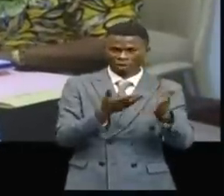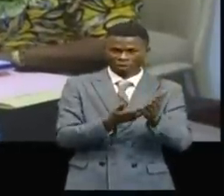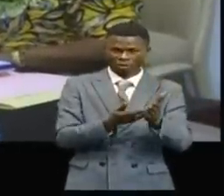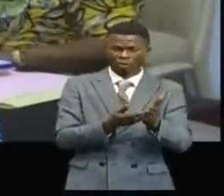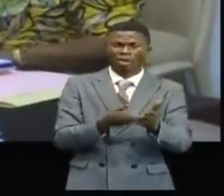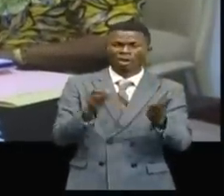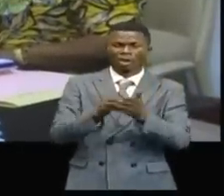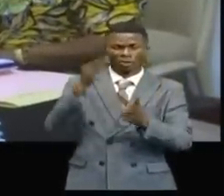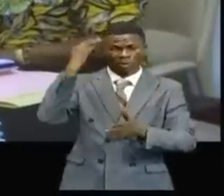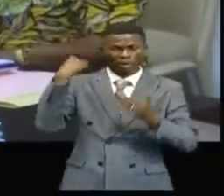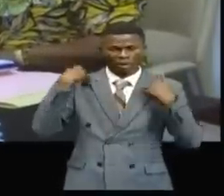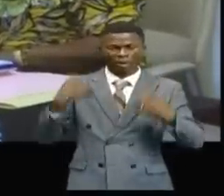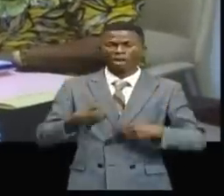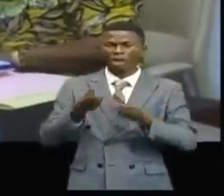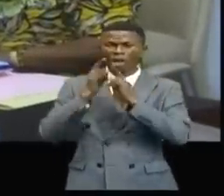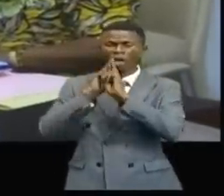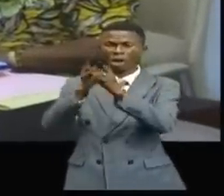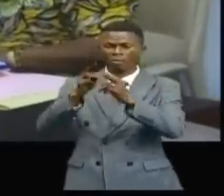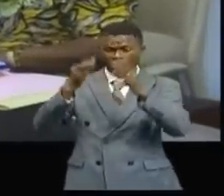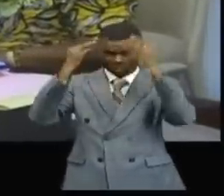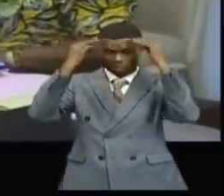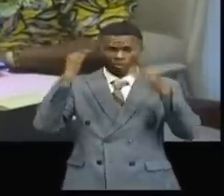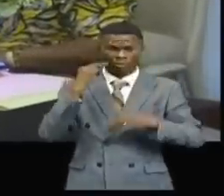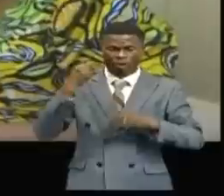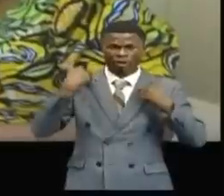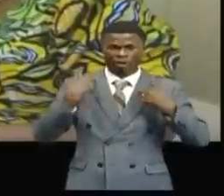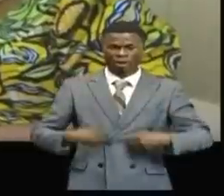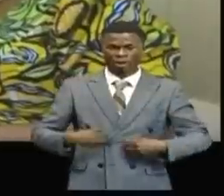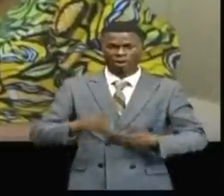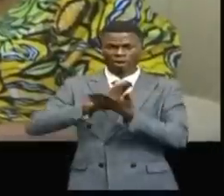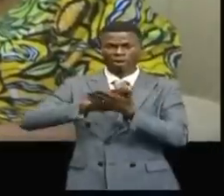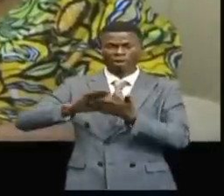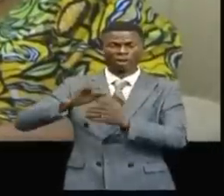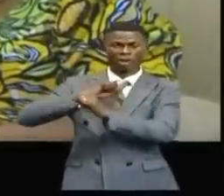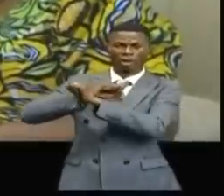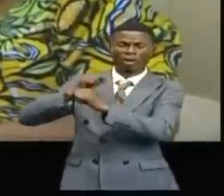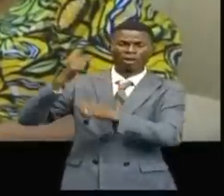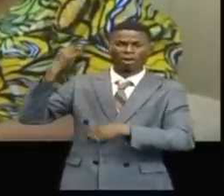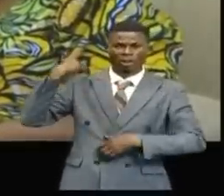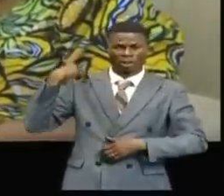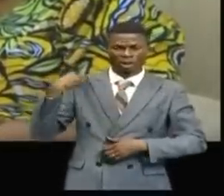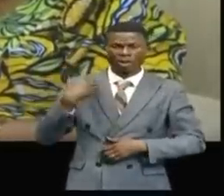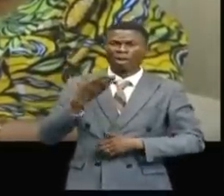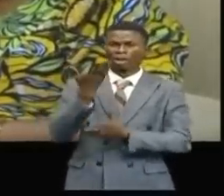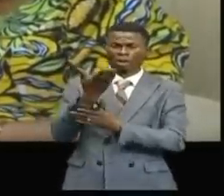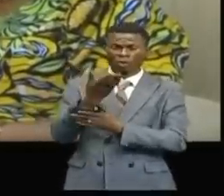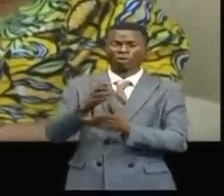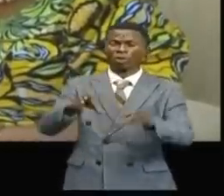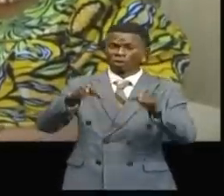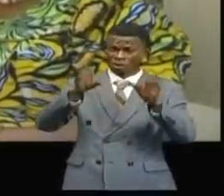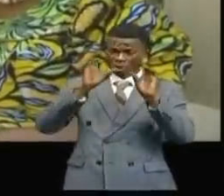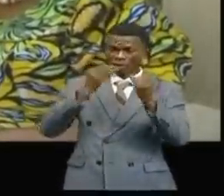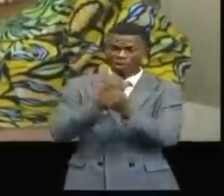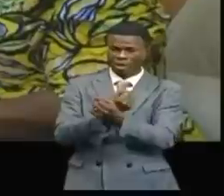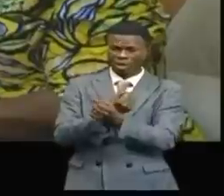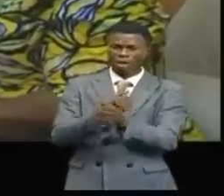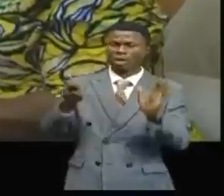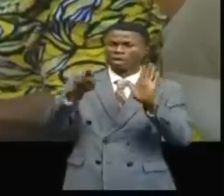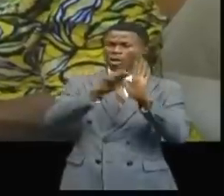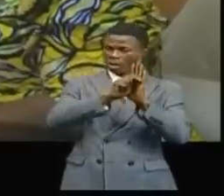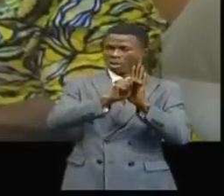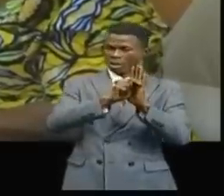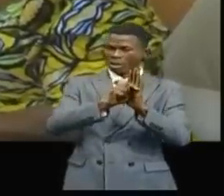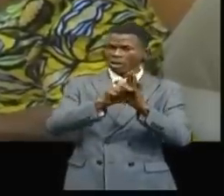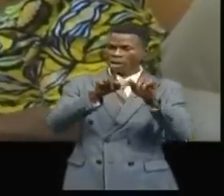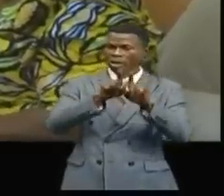a rappelé le message du ministère de la Santé publique, Hygiène et Prévention appelant à la vigilance, au respect des mesures barrières